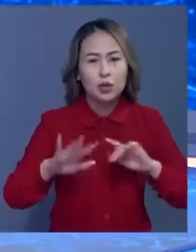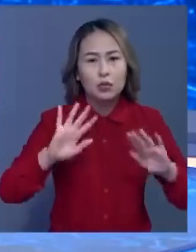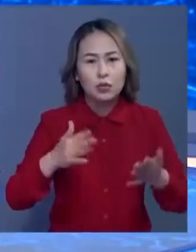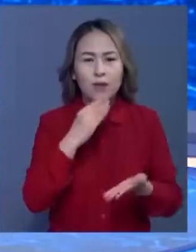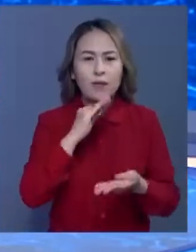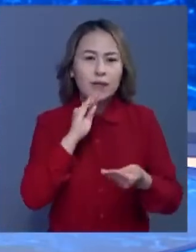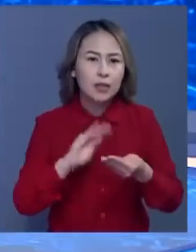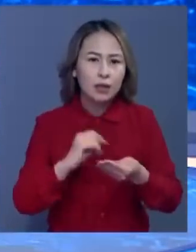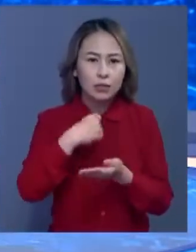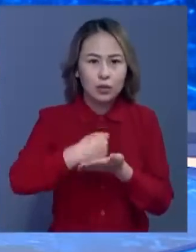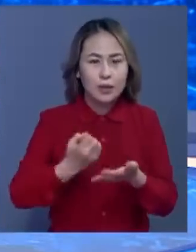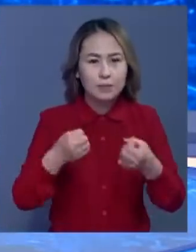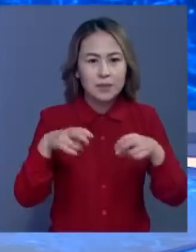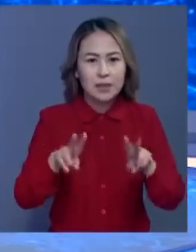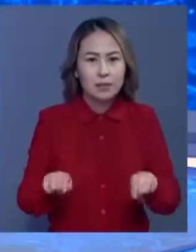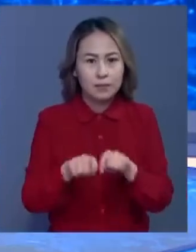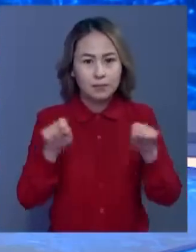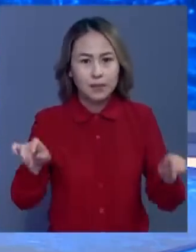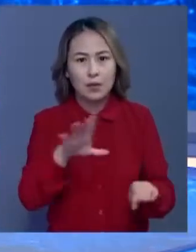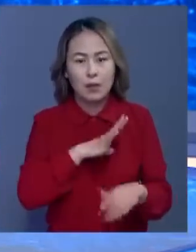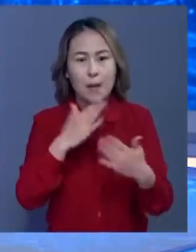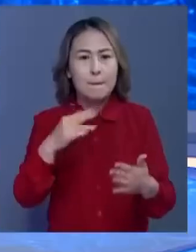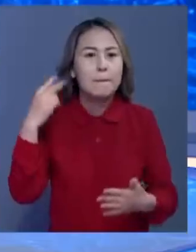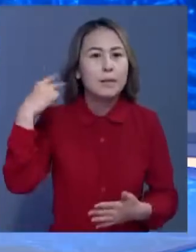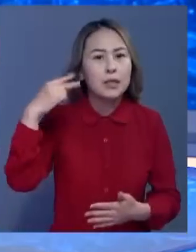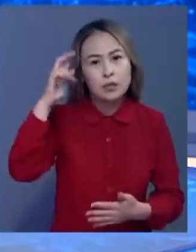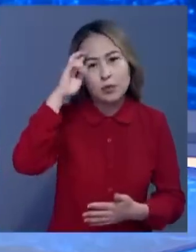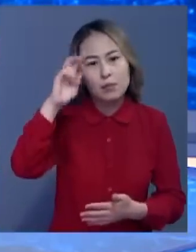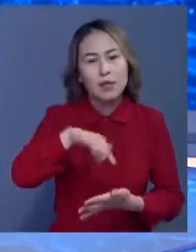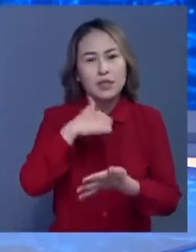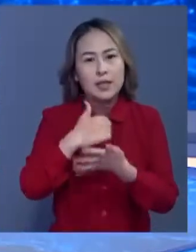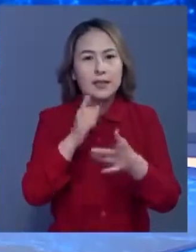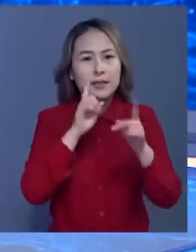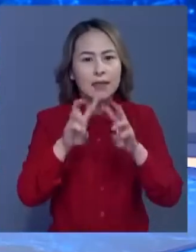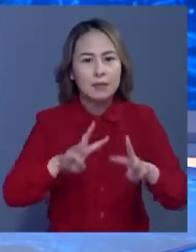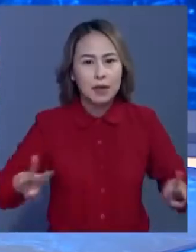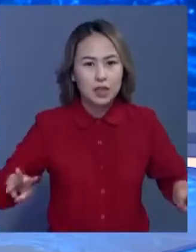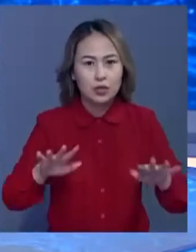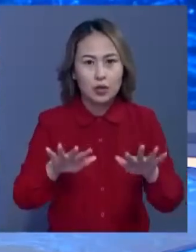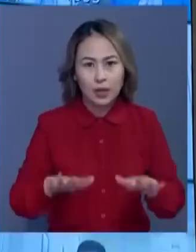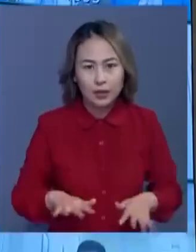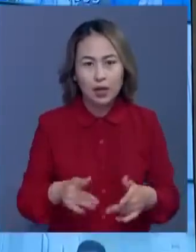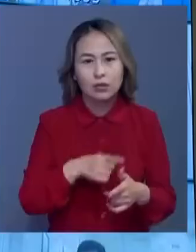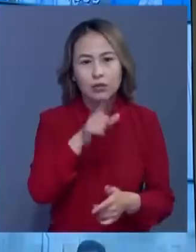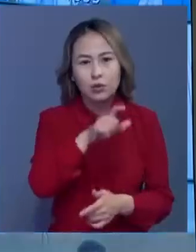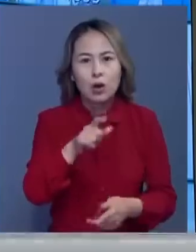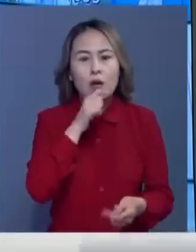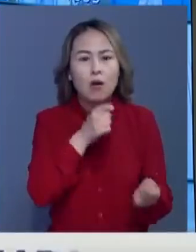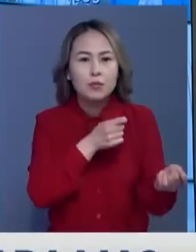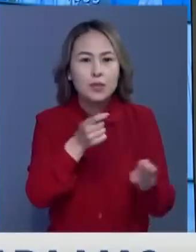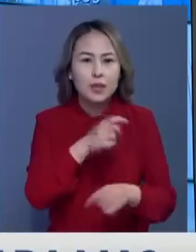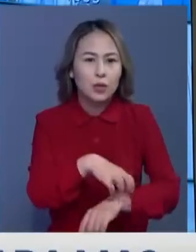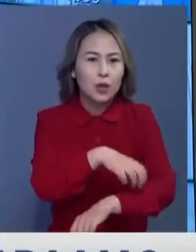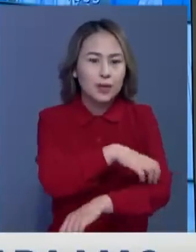тұрақтылықты сақтау үшін арнайы құрылған. Оның құрамында ел президенті, үкімет басшысы, сенат пен мәжіліс төрағалары, ұлттық